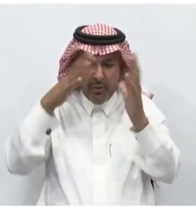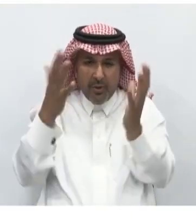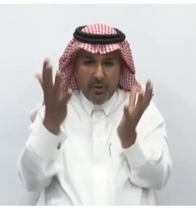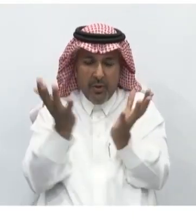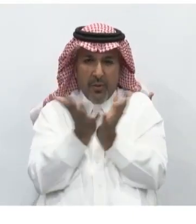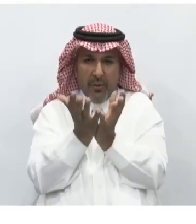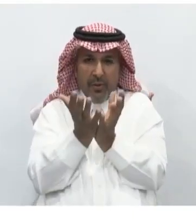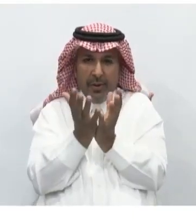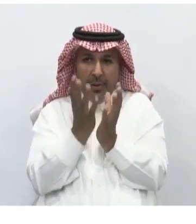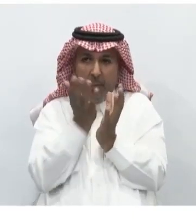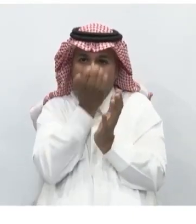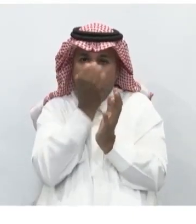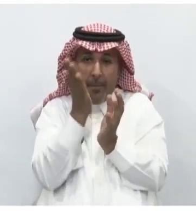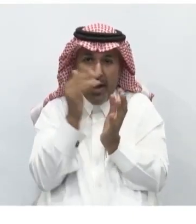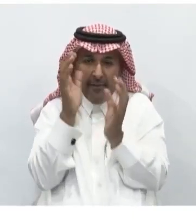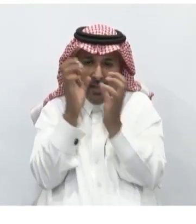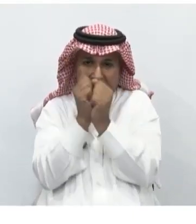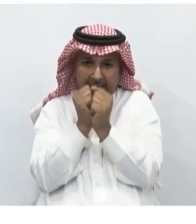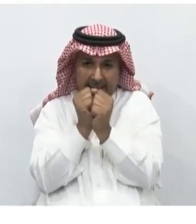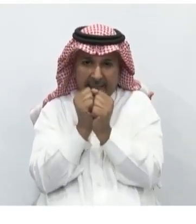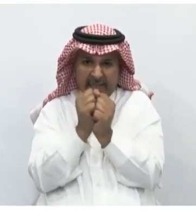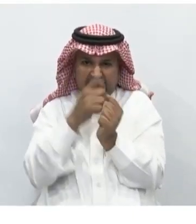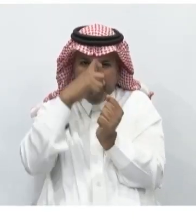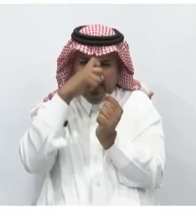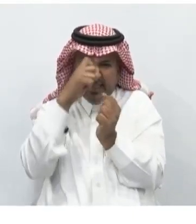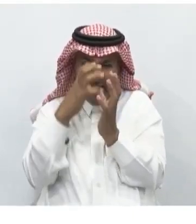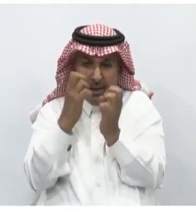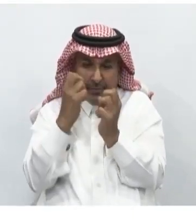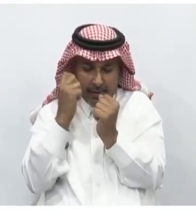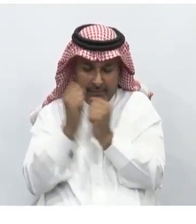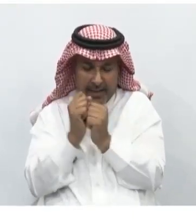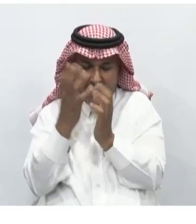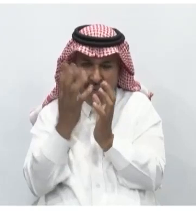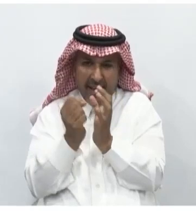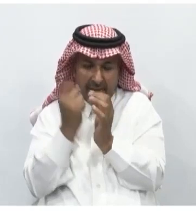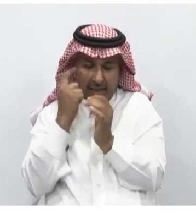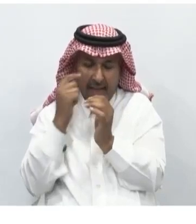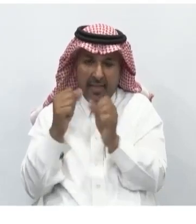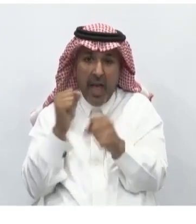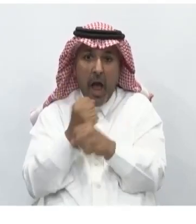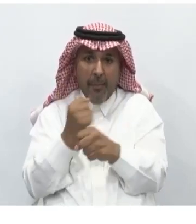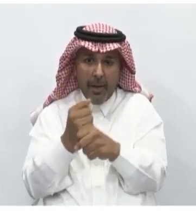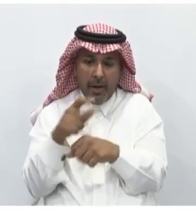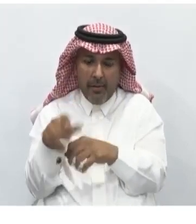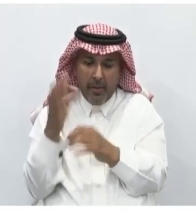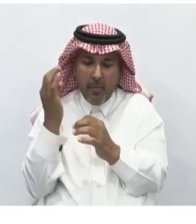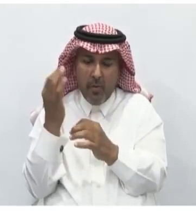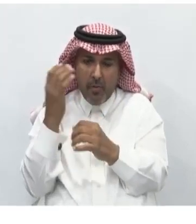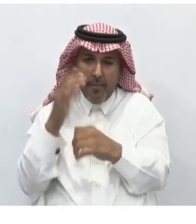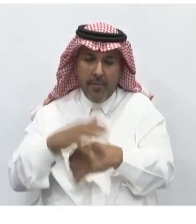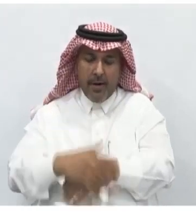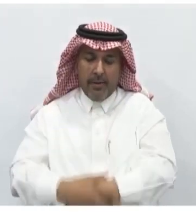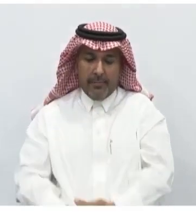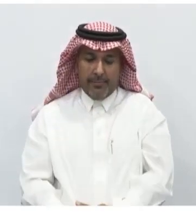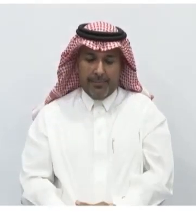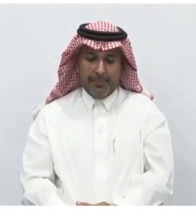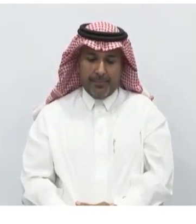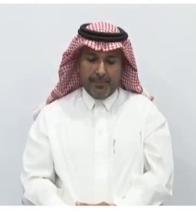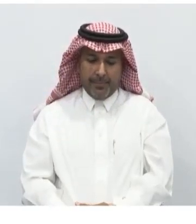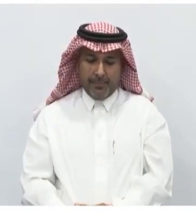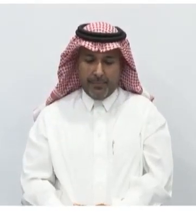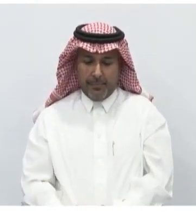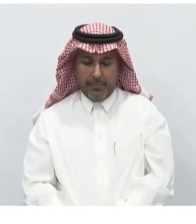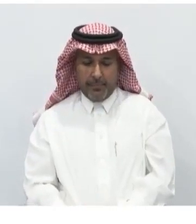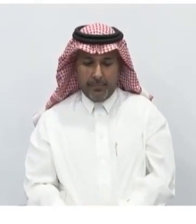لحفظ المواد. إذاً هذا هو كلوريد الكالسيوم اللامائي. يستخدم في قعر الأوعية محكمة